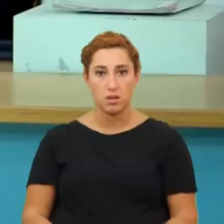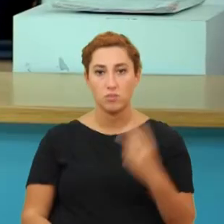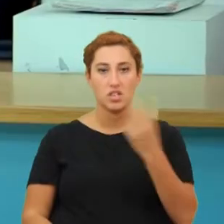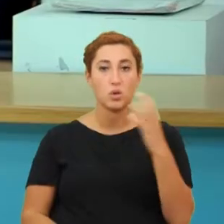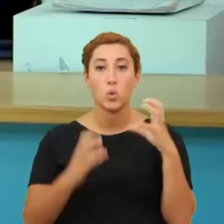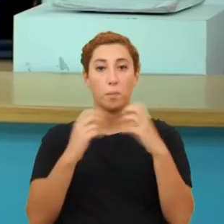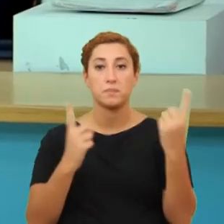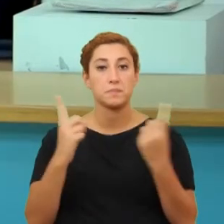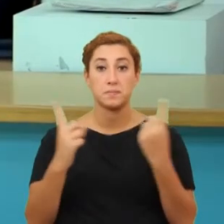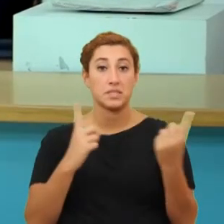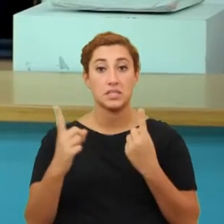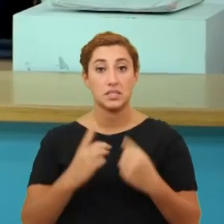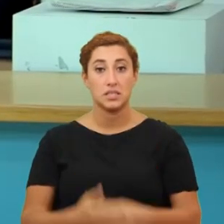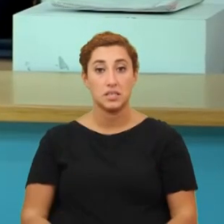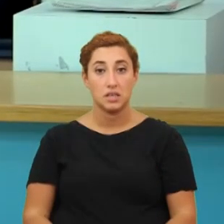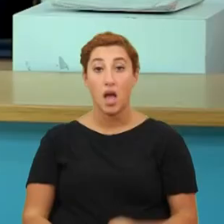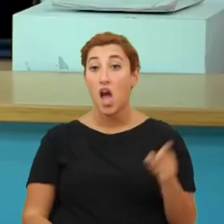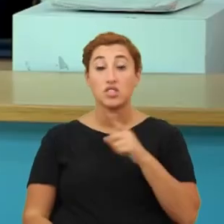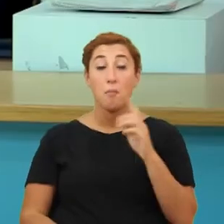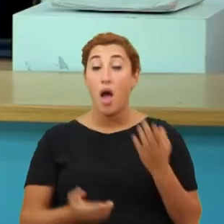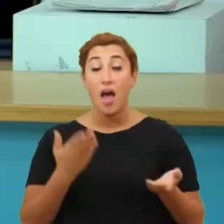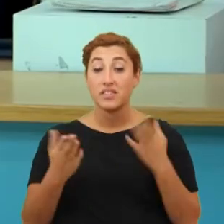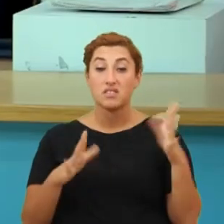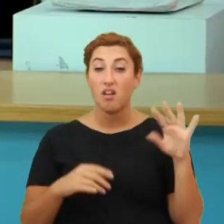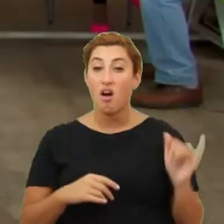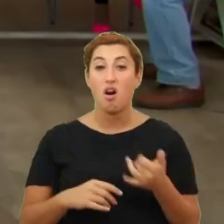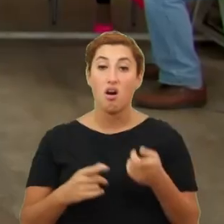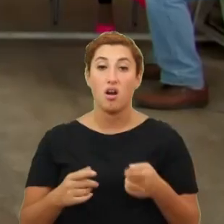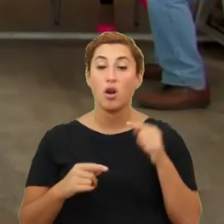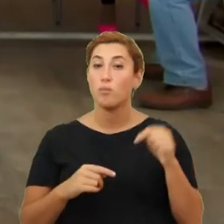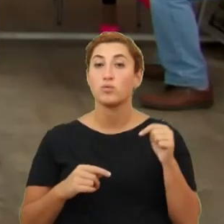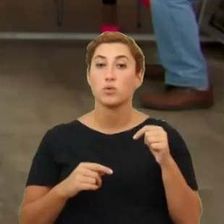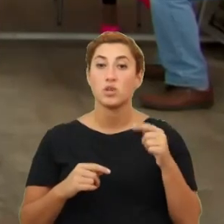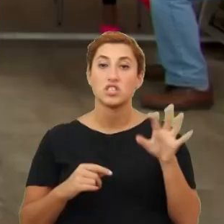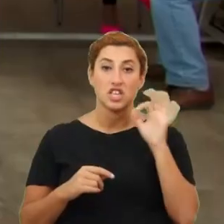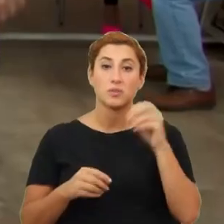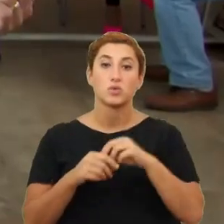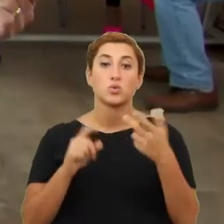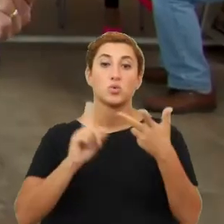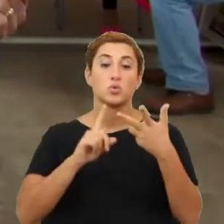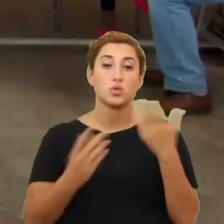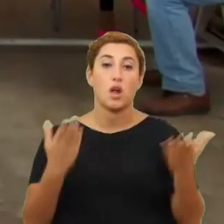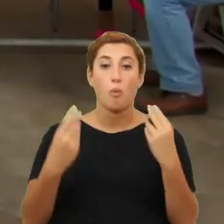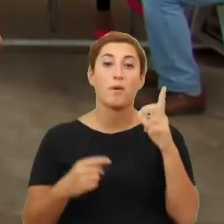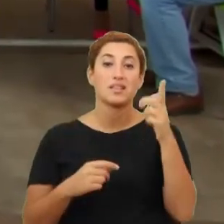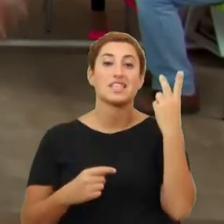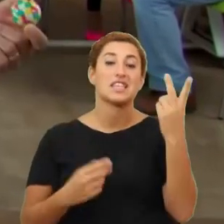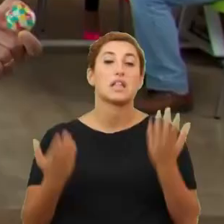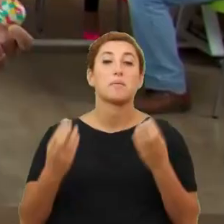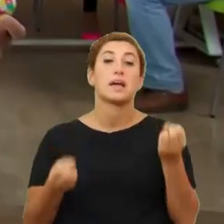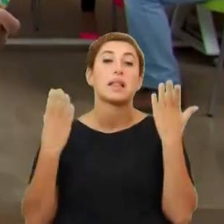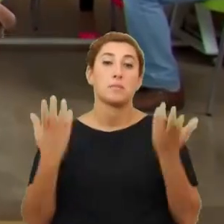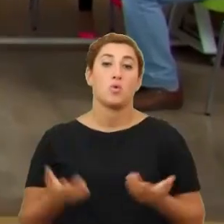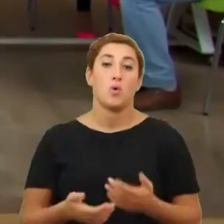Bu iki toptan biri. Acaba hangisi daha ağır? Bunu da tespit edebilmek için üçüncü kez tartmamız lazım. İki kere tartmak